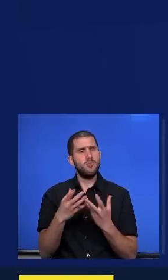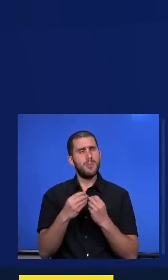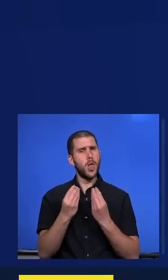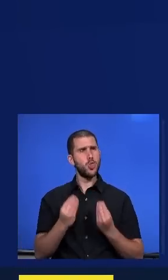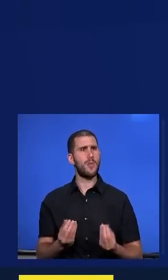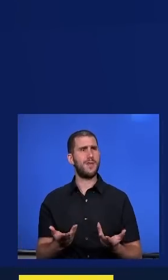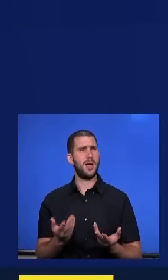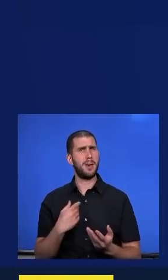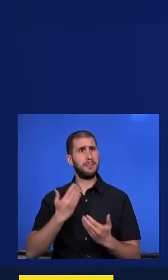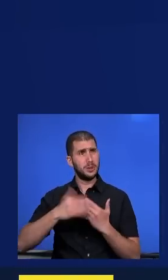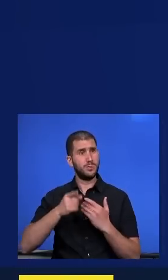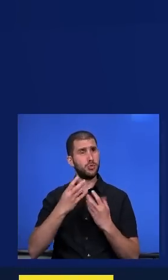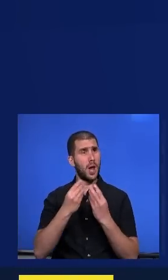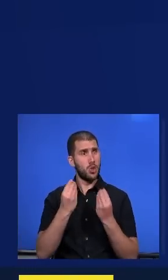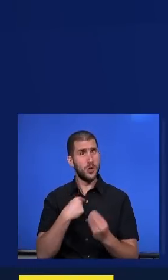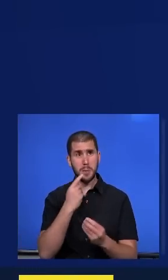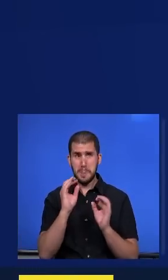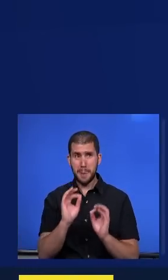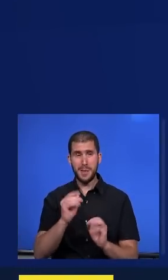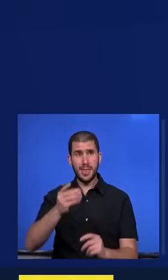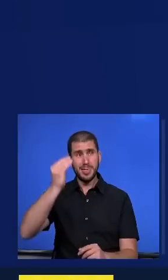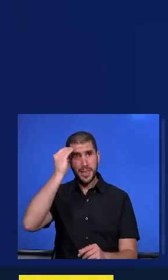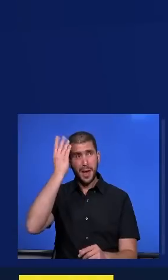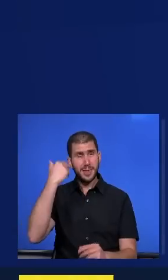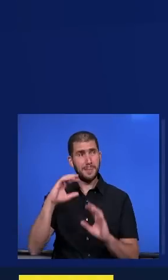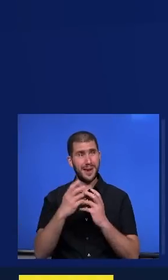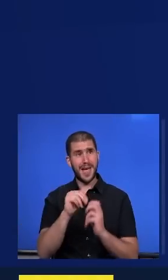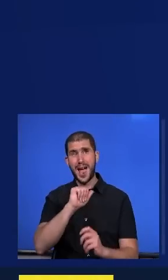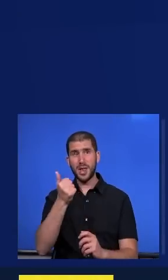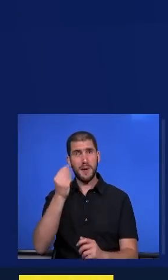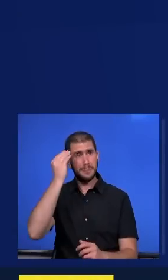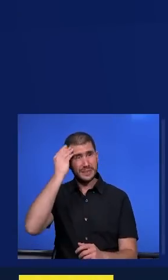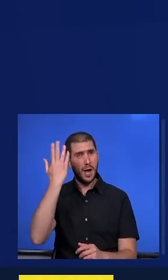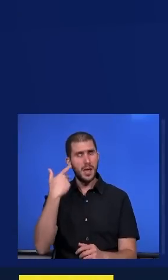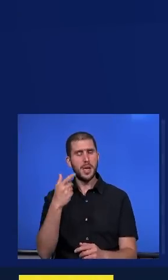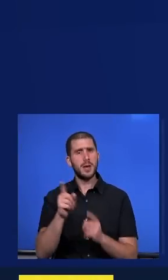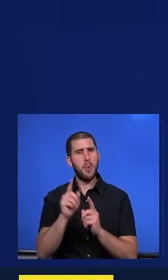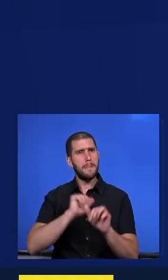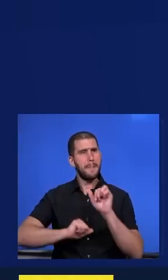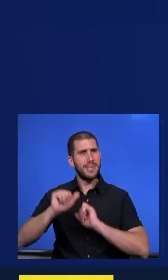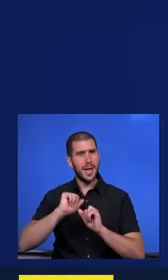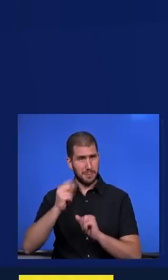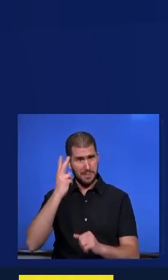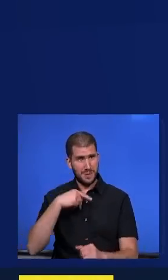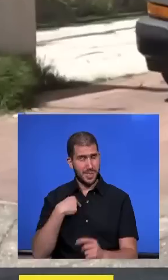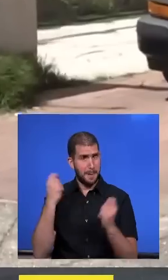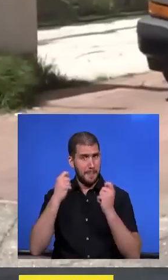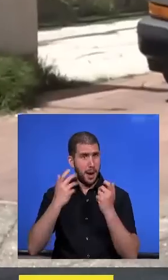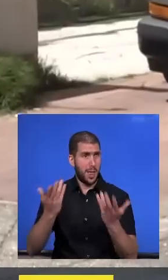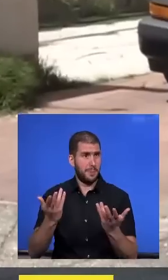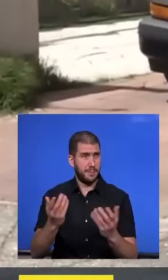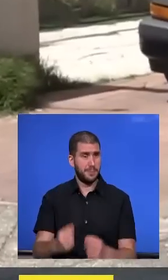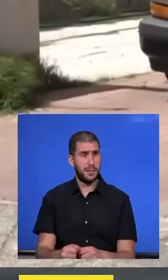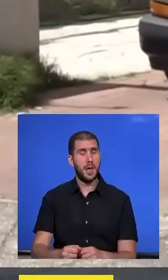טובה, משפחת אבו רביע משפחה טובה, אני אומר לך. זאת תלמידה הייתה הכיתה הכי טובה בבית הספר, הייתה במגמה מדעית, אתה מבין, אני בהלם, אני חושב.